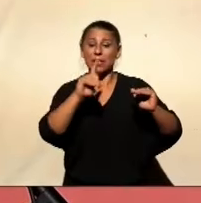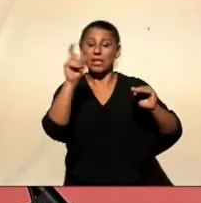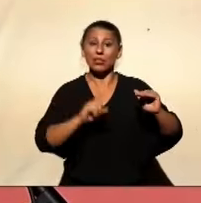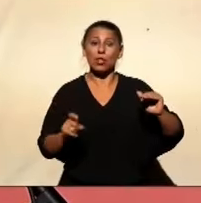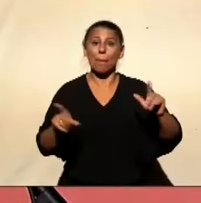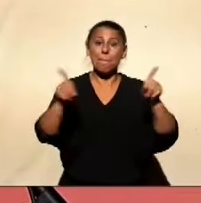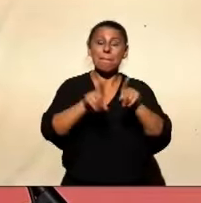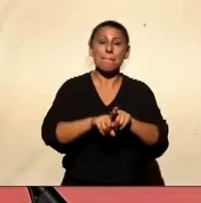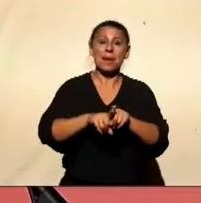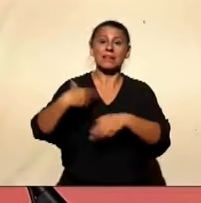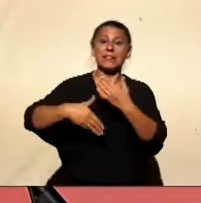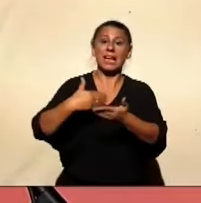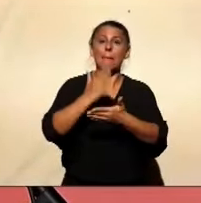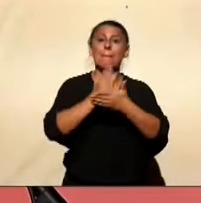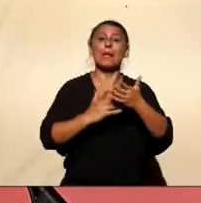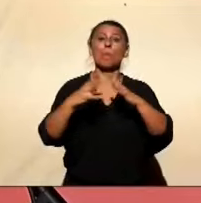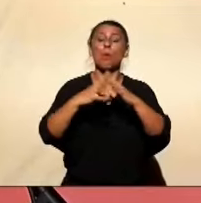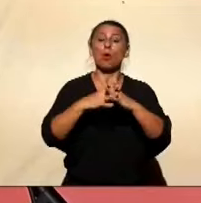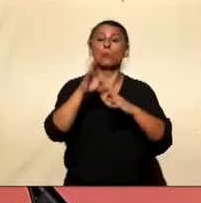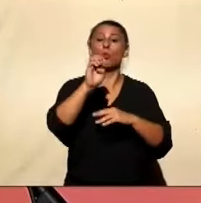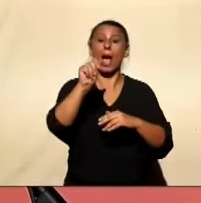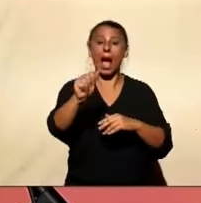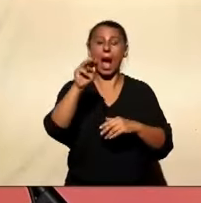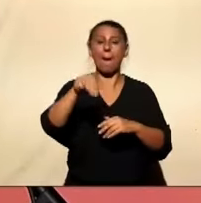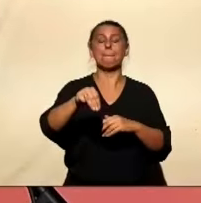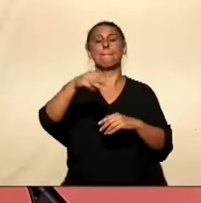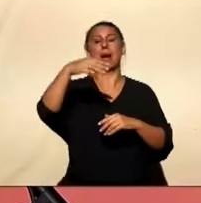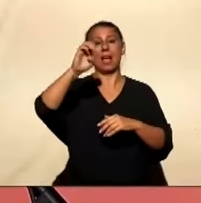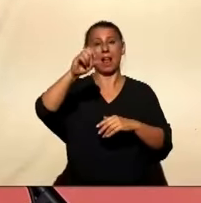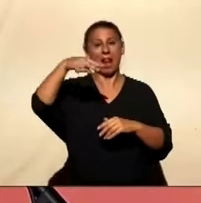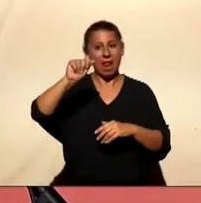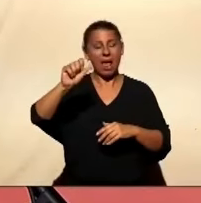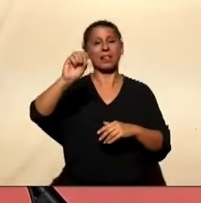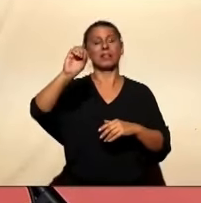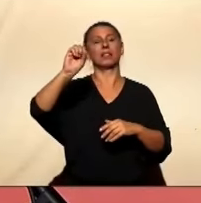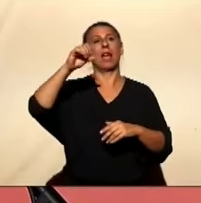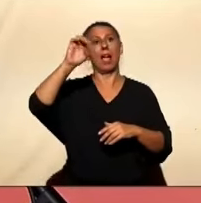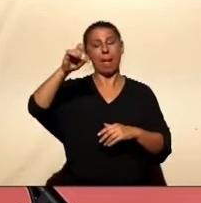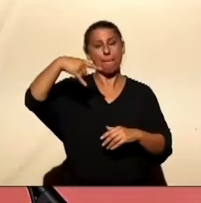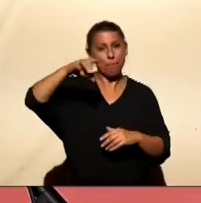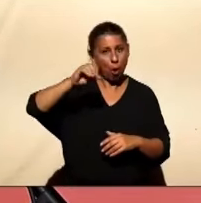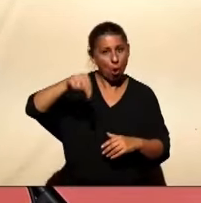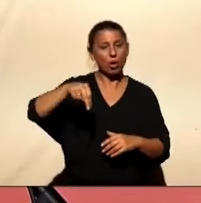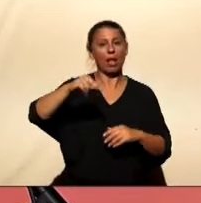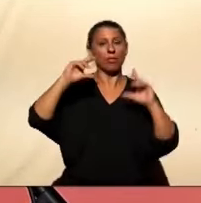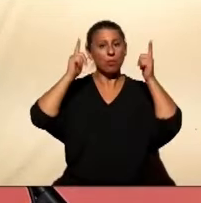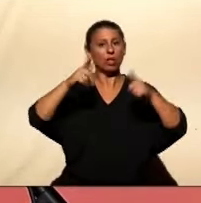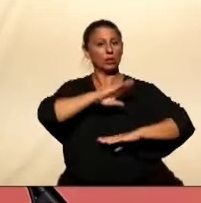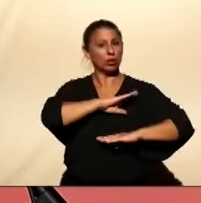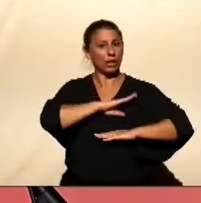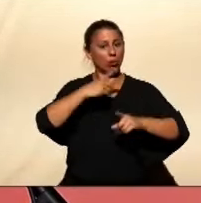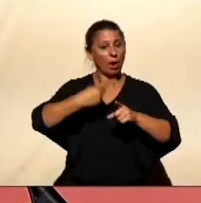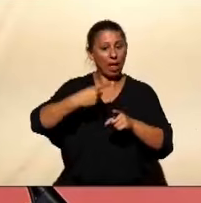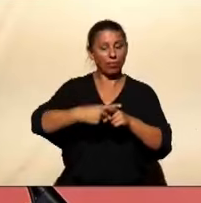τις γενιές του Μεσοπολέμου, του ΕΑΜ, του ΕΛΑΣ, της ΕΠΟΝ, του Δημοκρατικού Στρατού Ελλάδας,